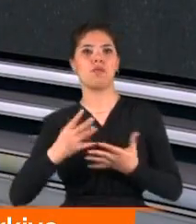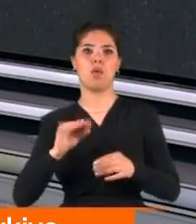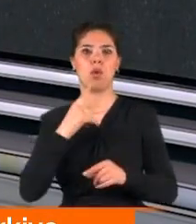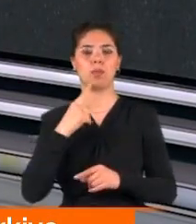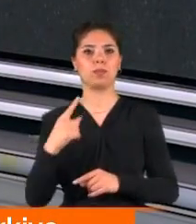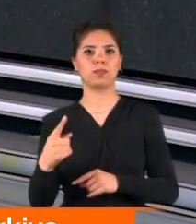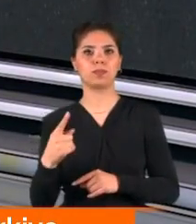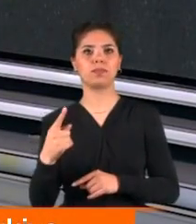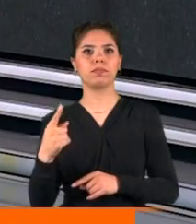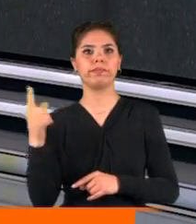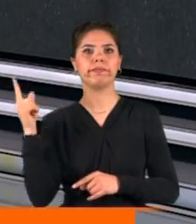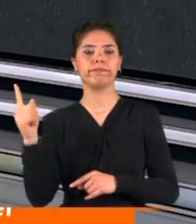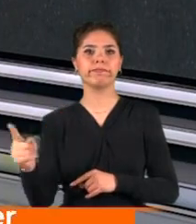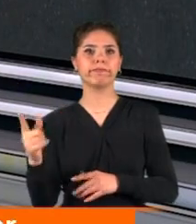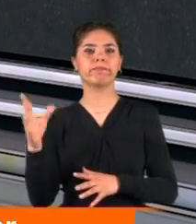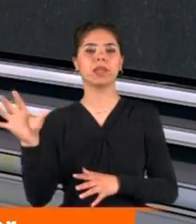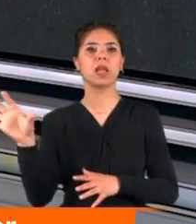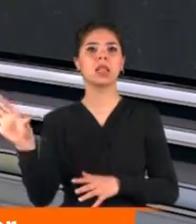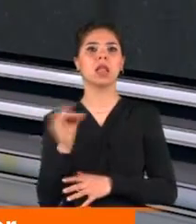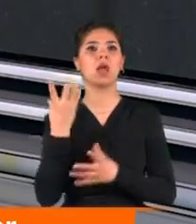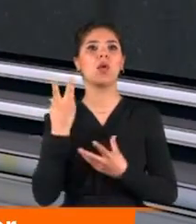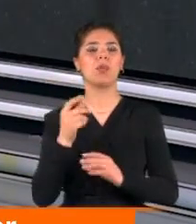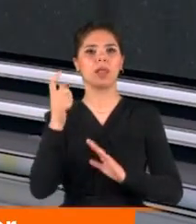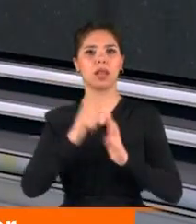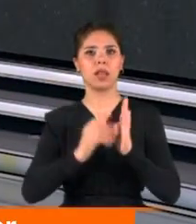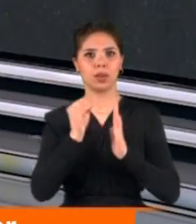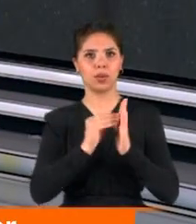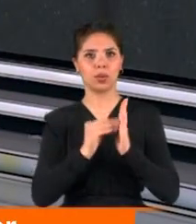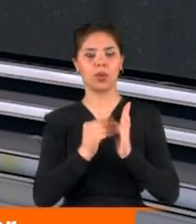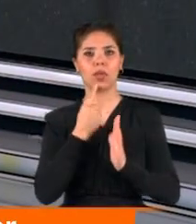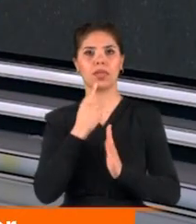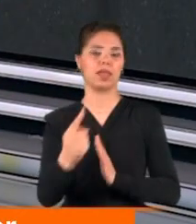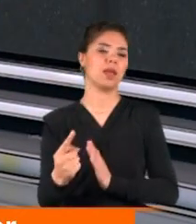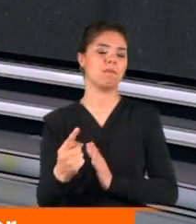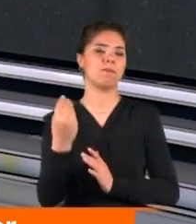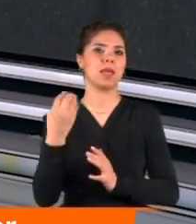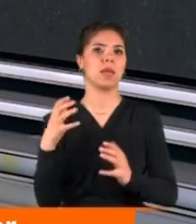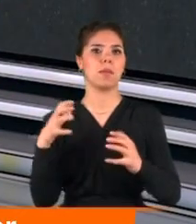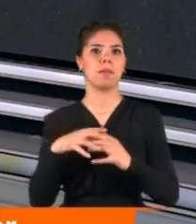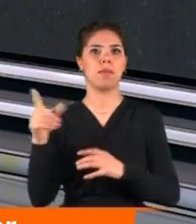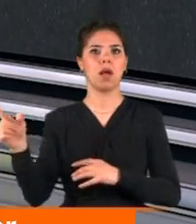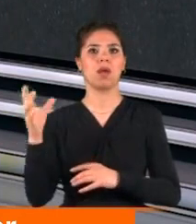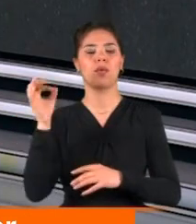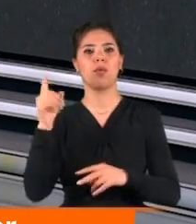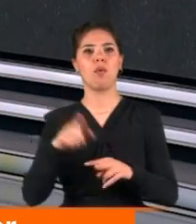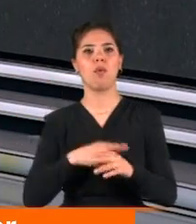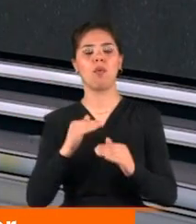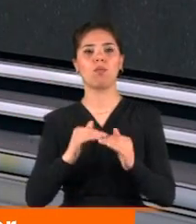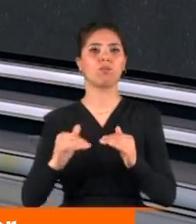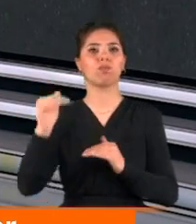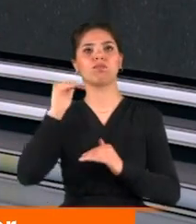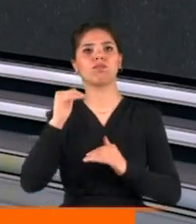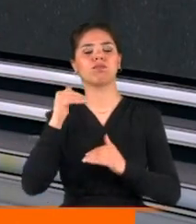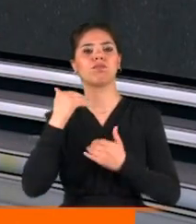öne sürdü. Sanki bir el seçilemeyecek isimleri listeye koydu diyor Yener. İYİ Parti'nin belli bir oyu aşmaması hedeflenmiş